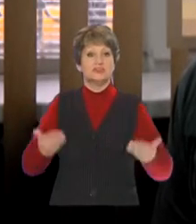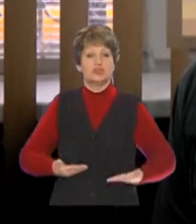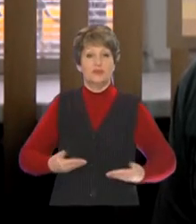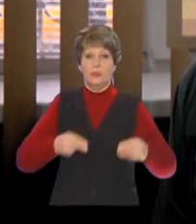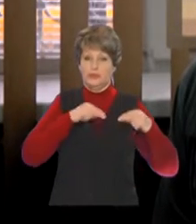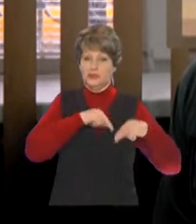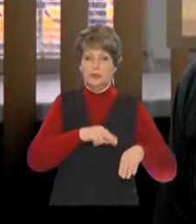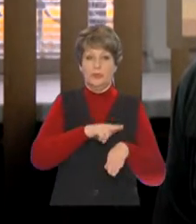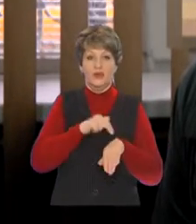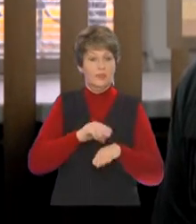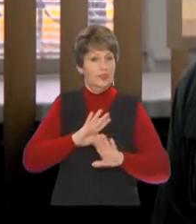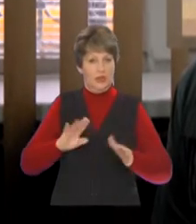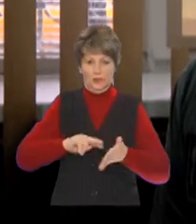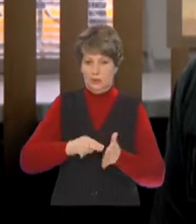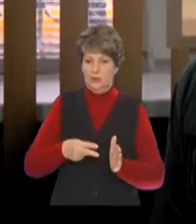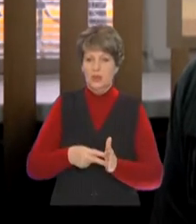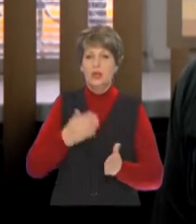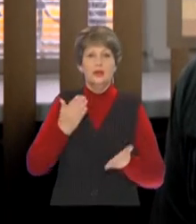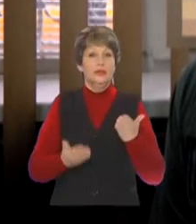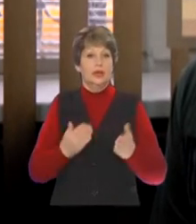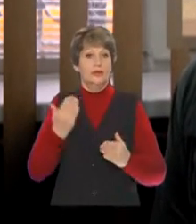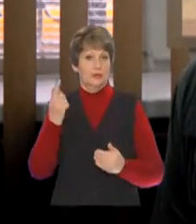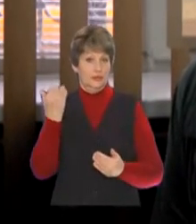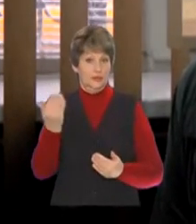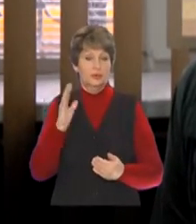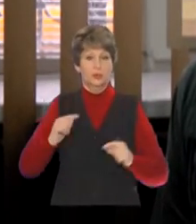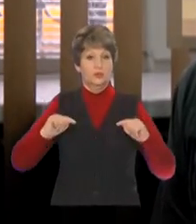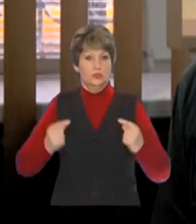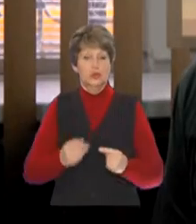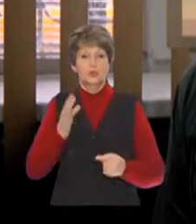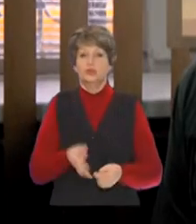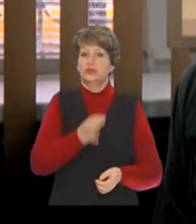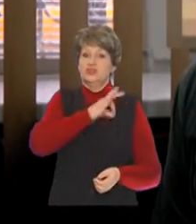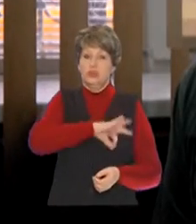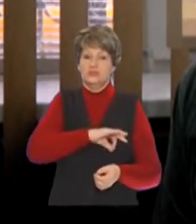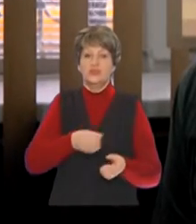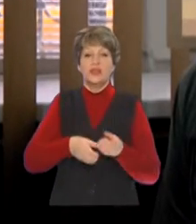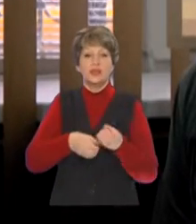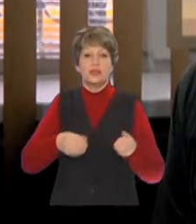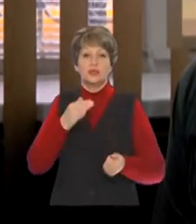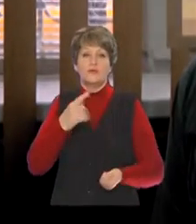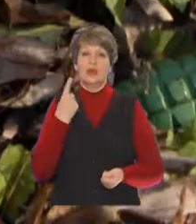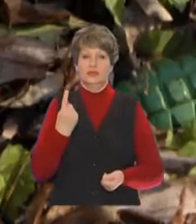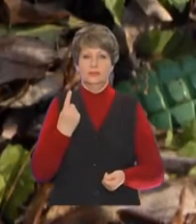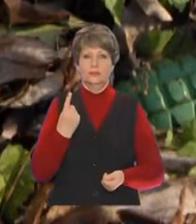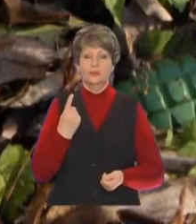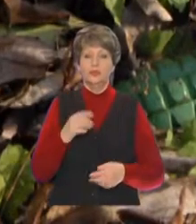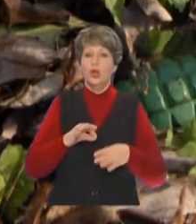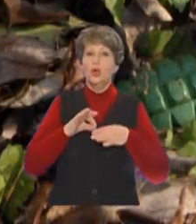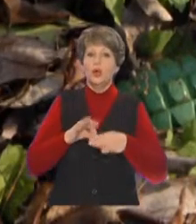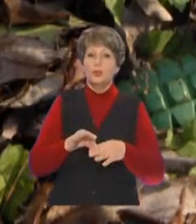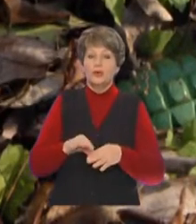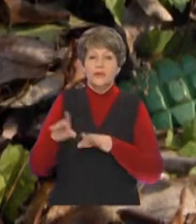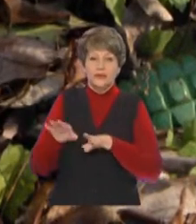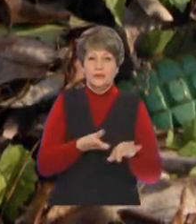працівникам поліції він не планує і в разі його затримання буде застосовувати гранату F1.